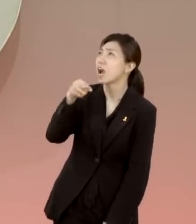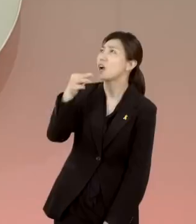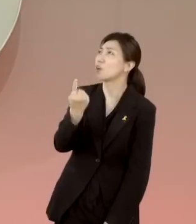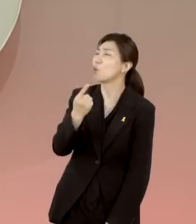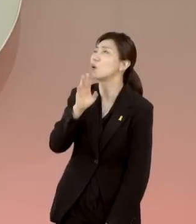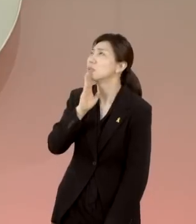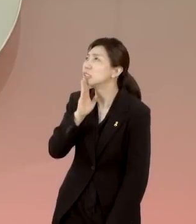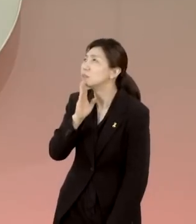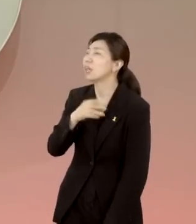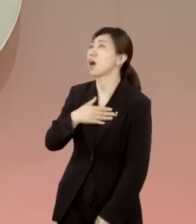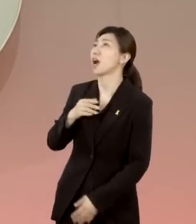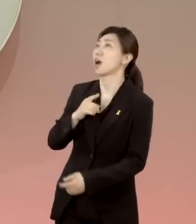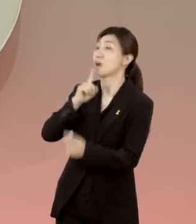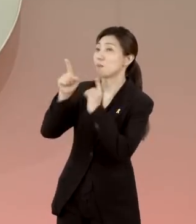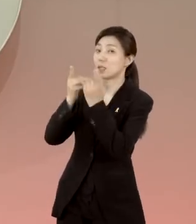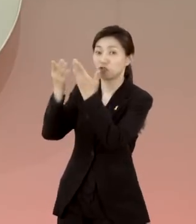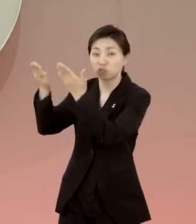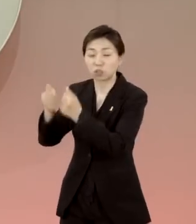저입니다